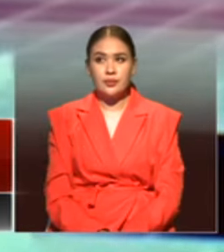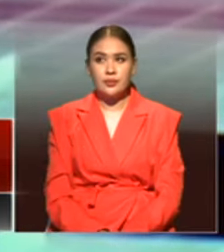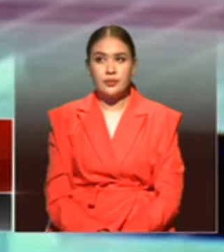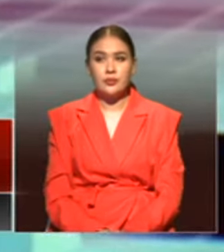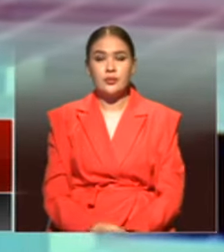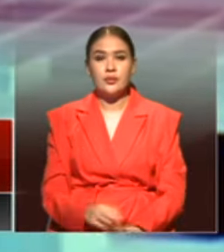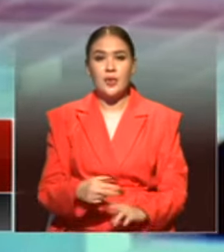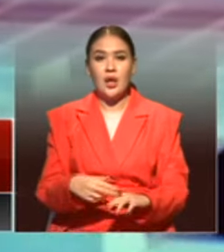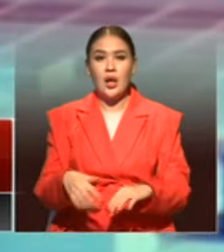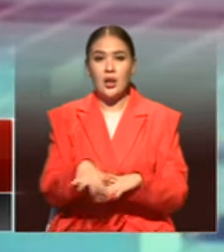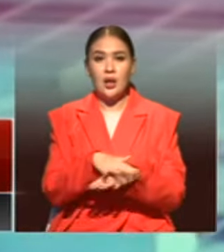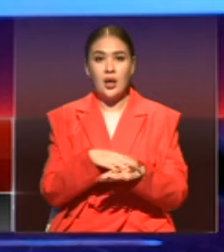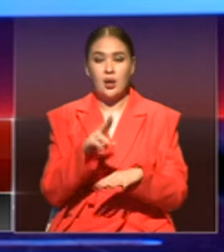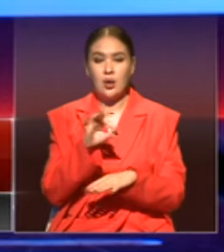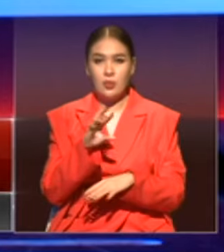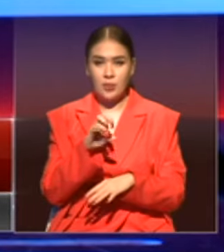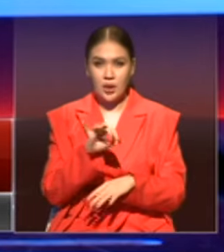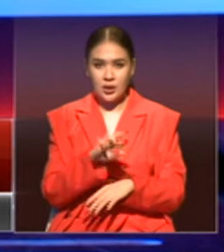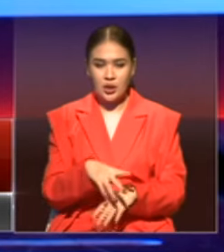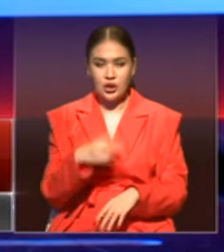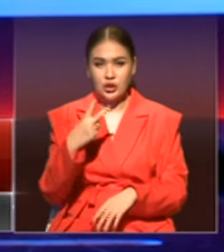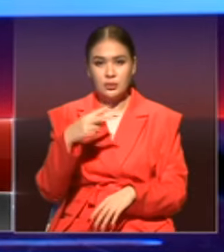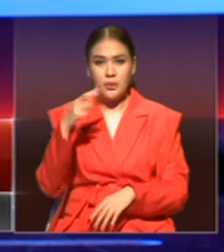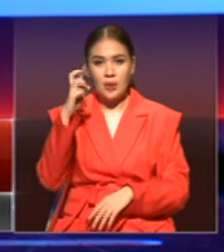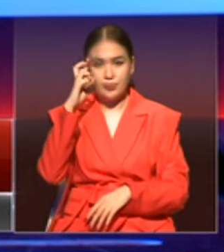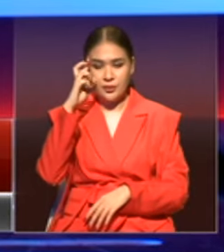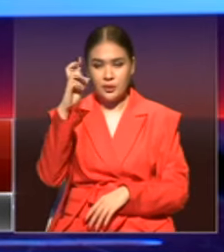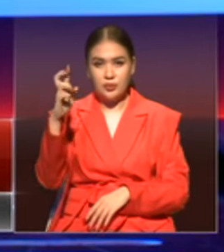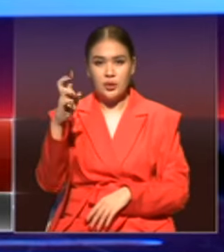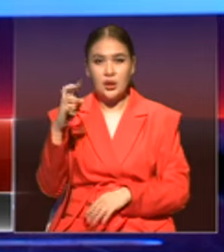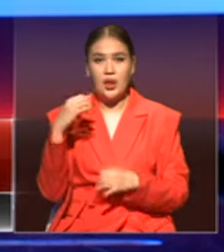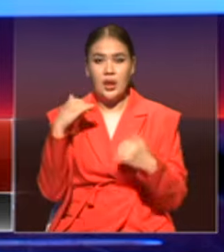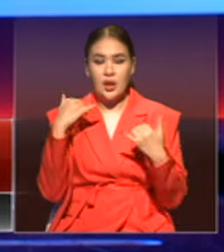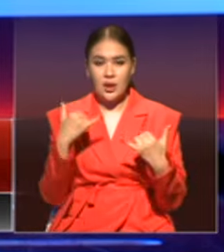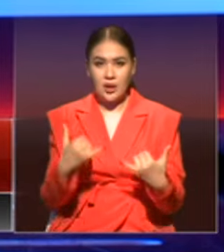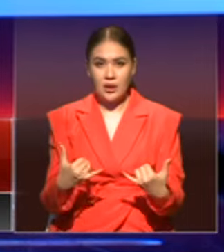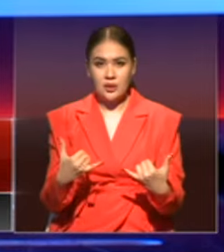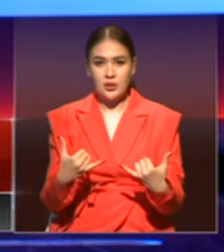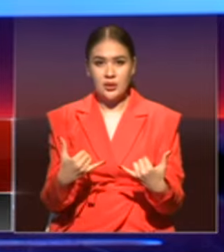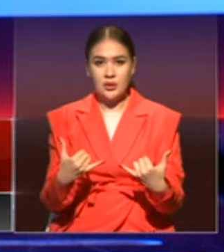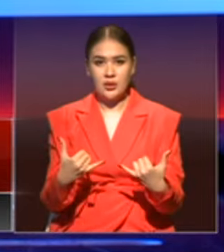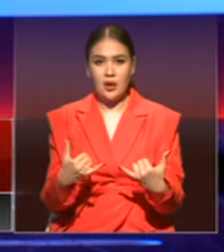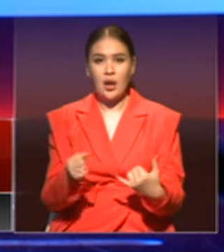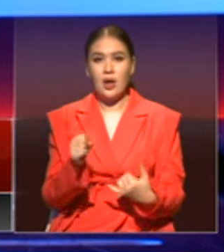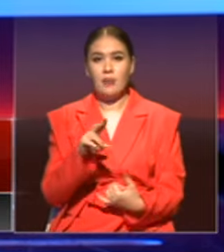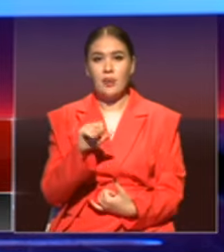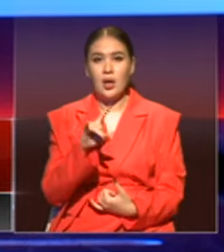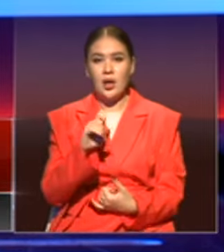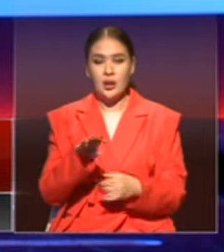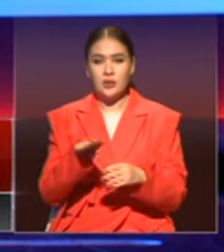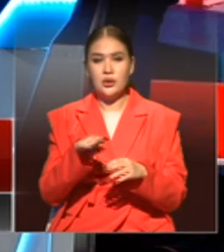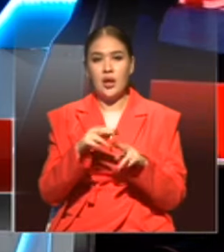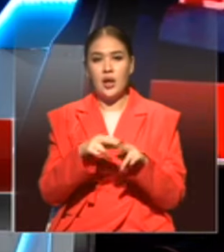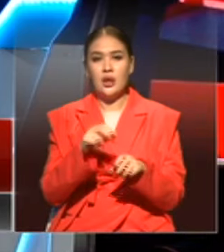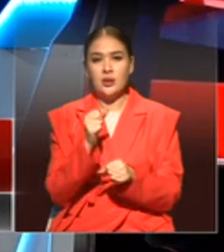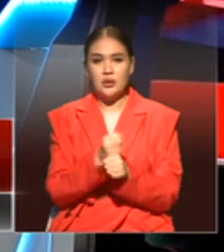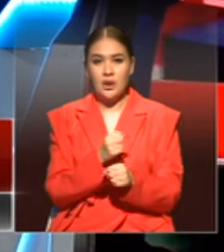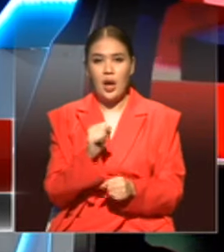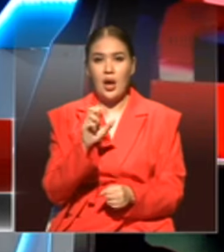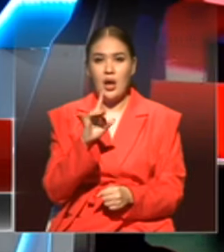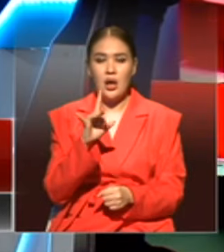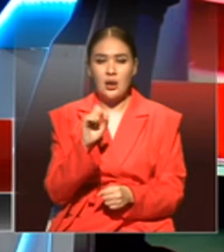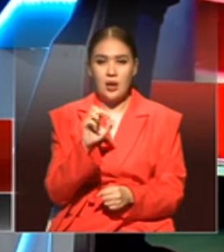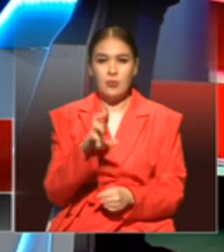международный халықаралық компаниямыз, 20 мемлекетте қазір немелерін аппараттарымыз қойғанбыз. Араб әмірліктерінде 100 миллион